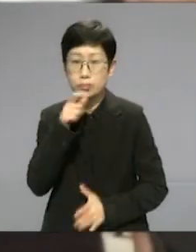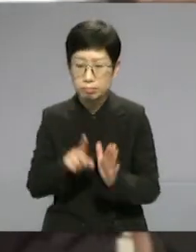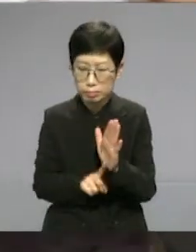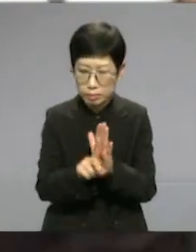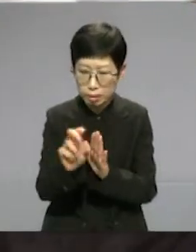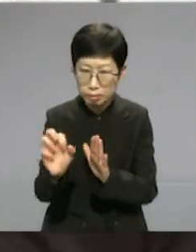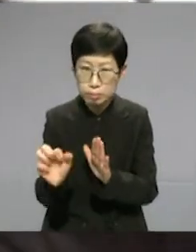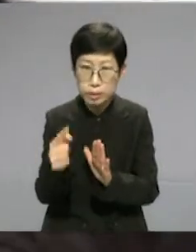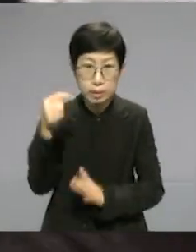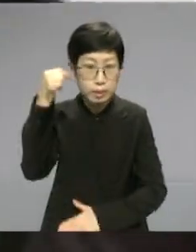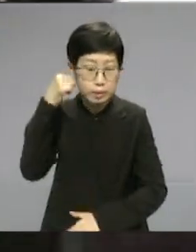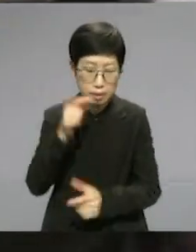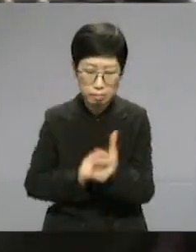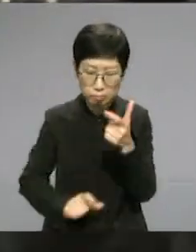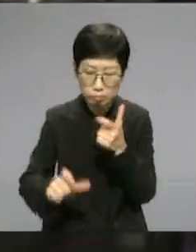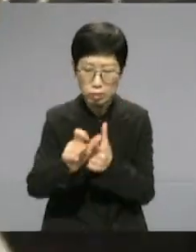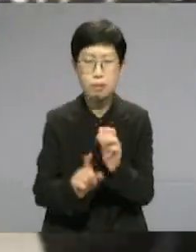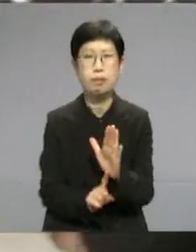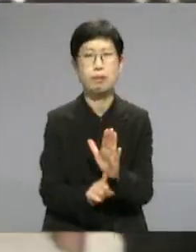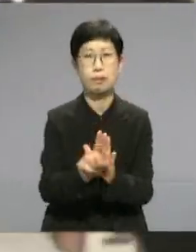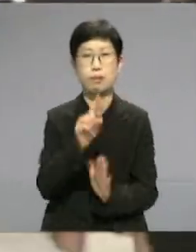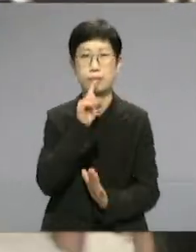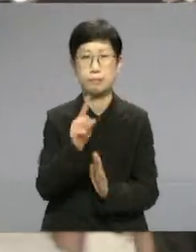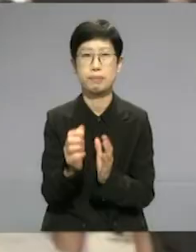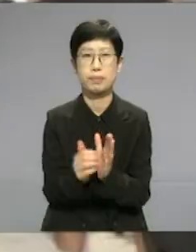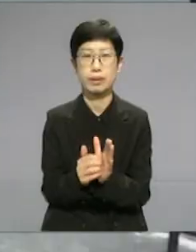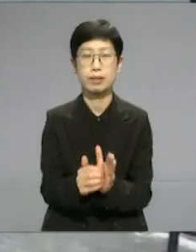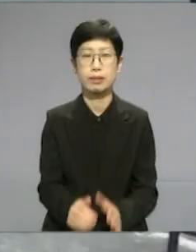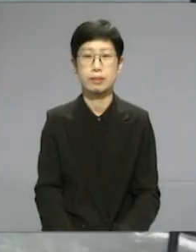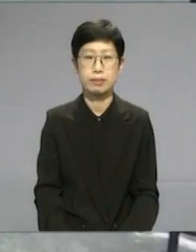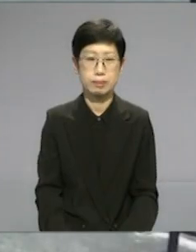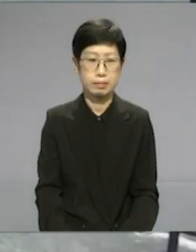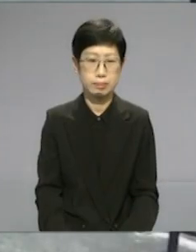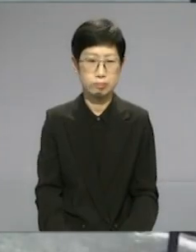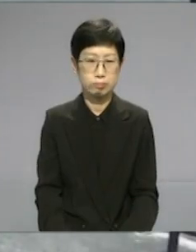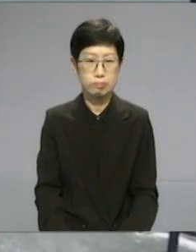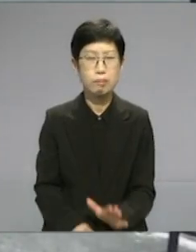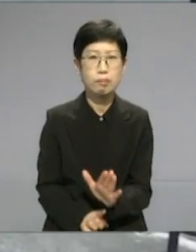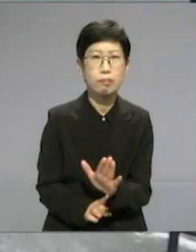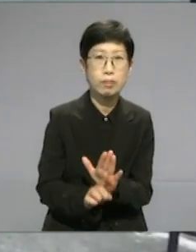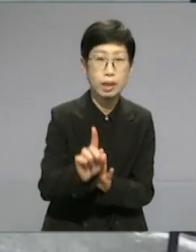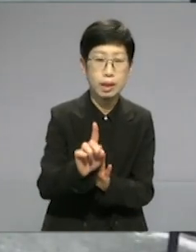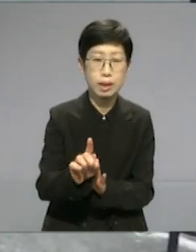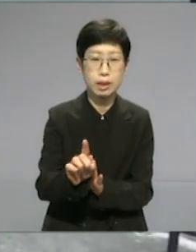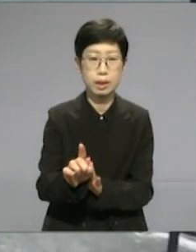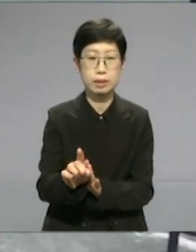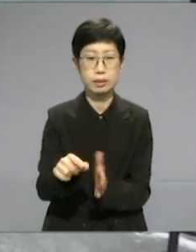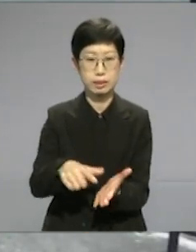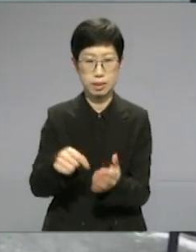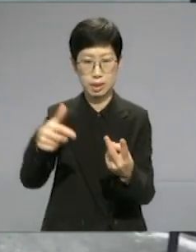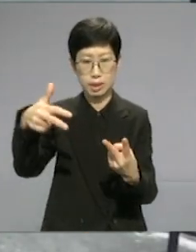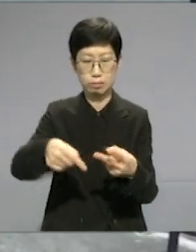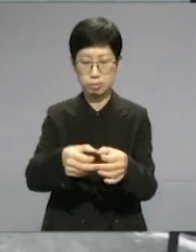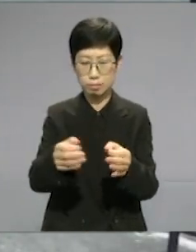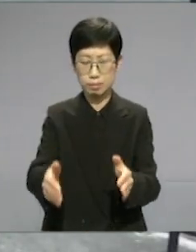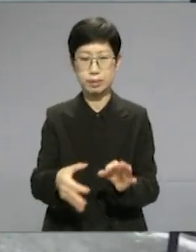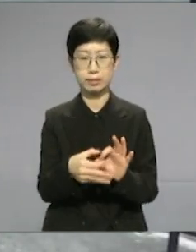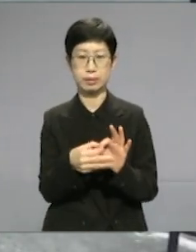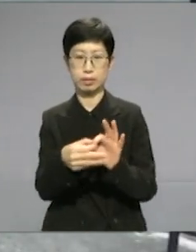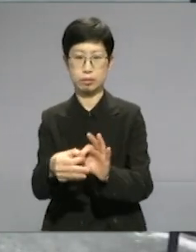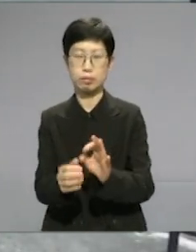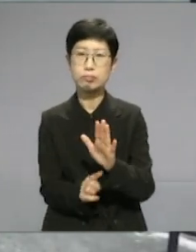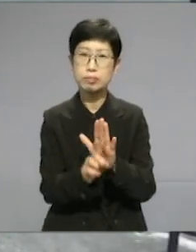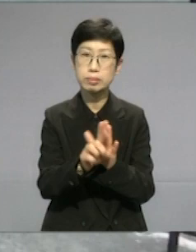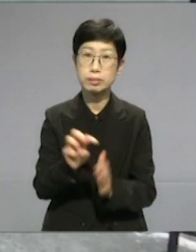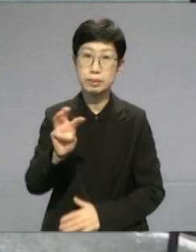때문에 체감온도가 올랐다고 설명했습니다. Essa temperatura de umas duas semanas para cá, uma semana e meia, que começou a bater na